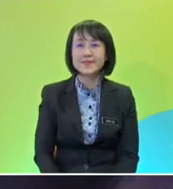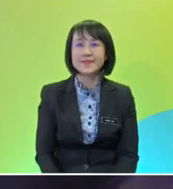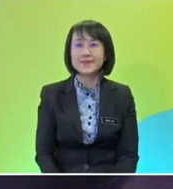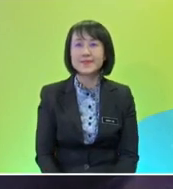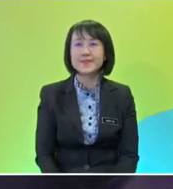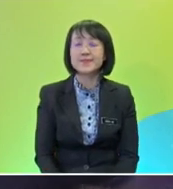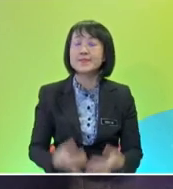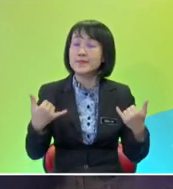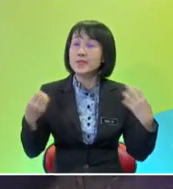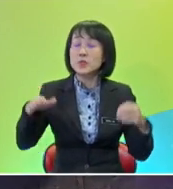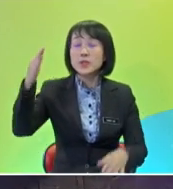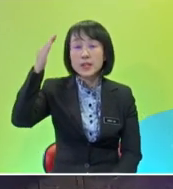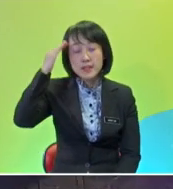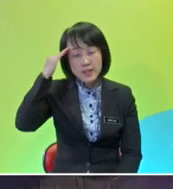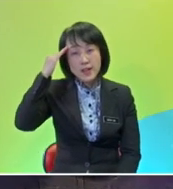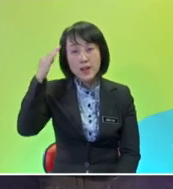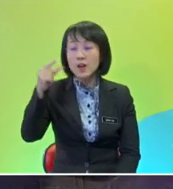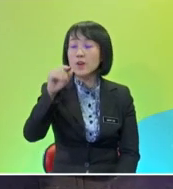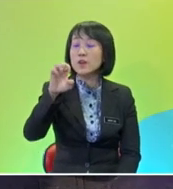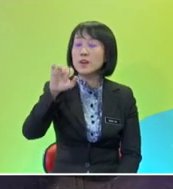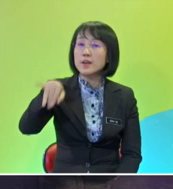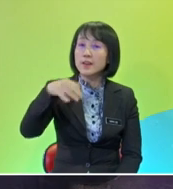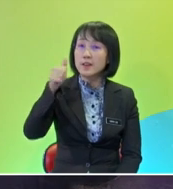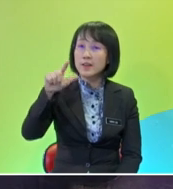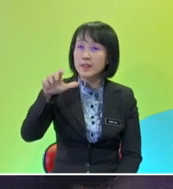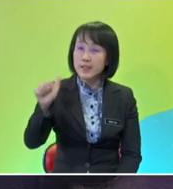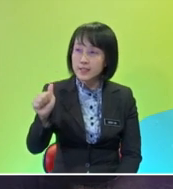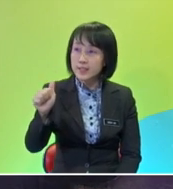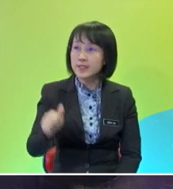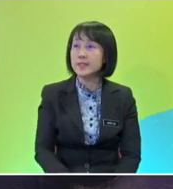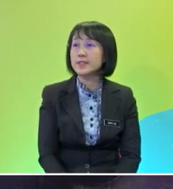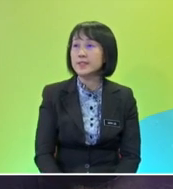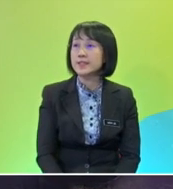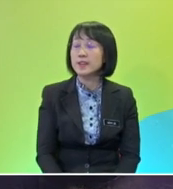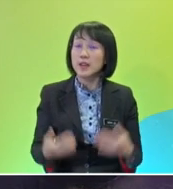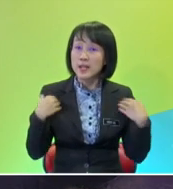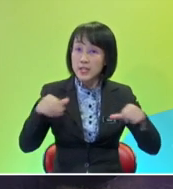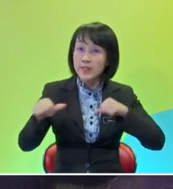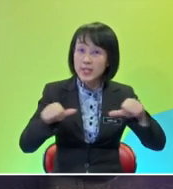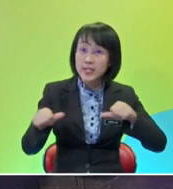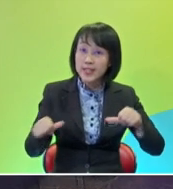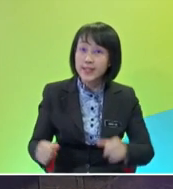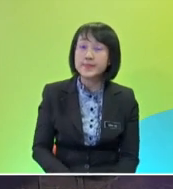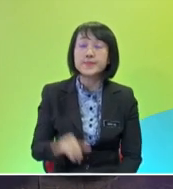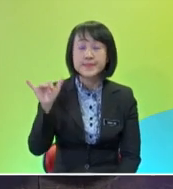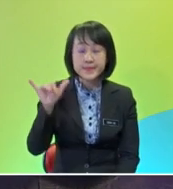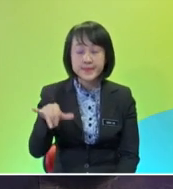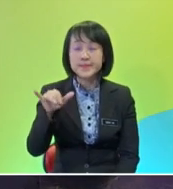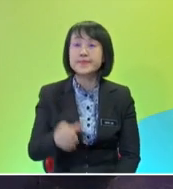dah tahu tentang gejala demam denggi dan juga demam malaria. Adakah kita ada sedikit aktiviti cikgu? Ya, kita